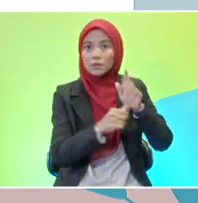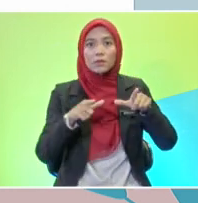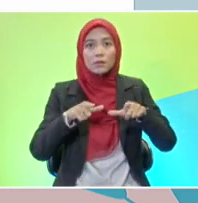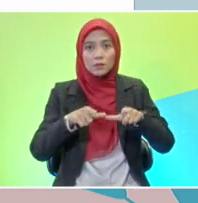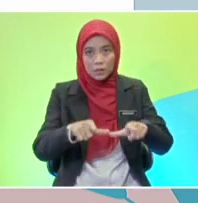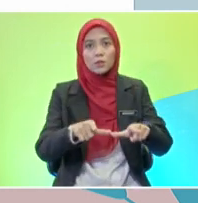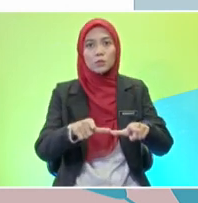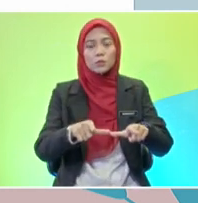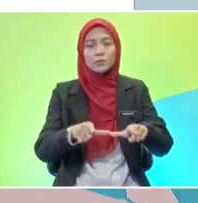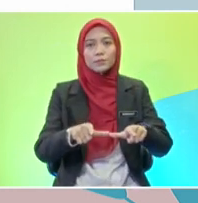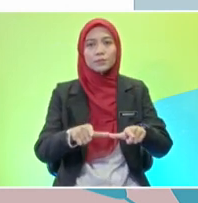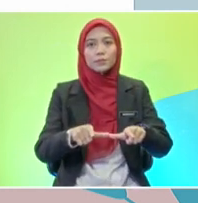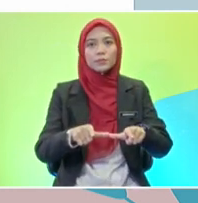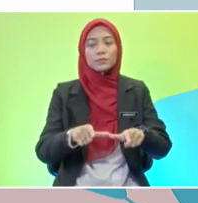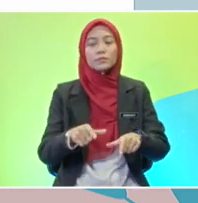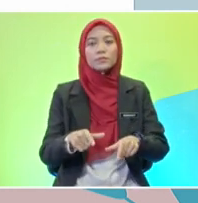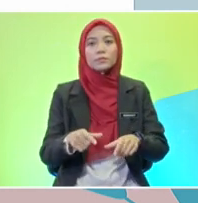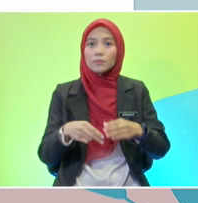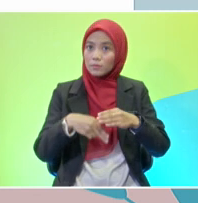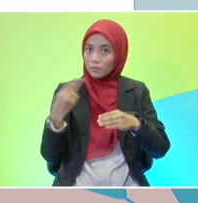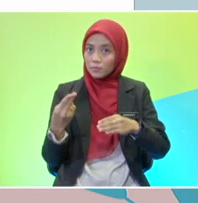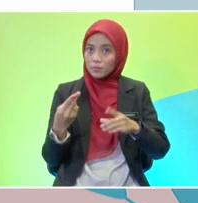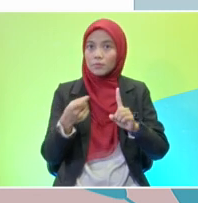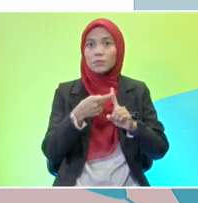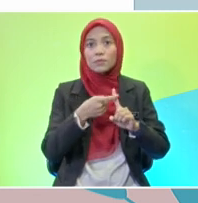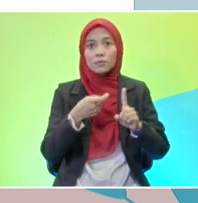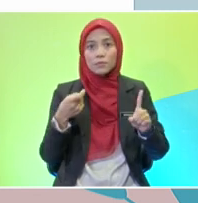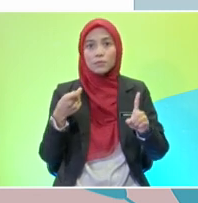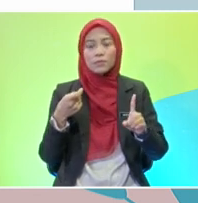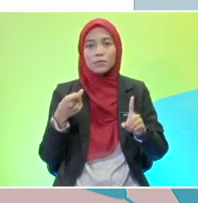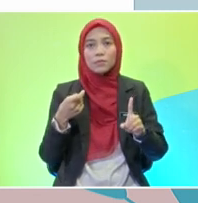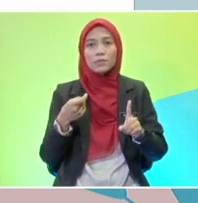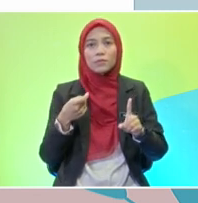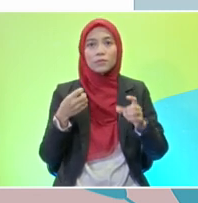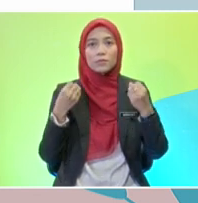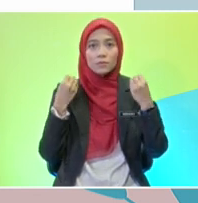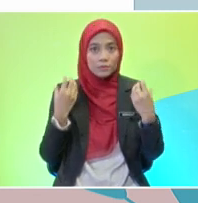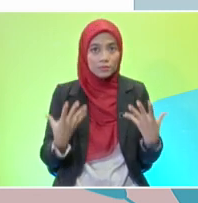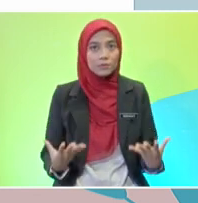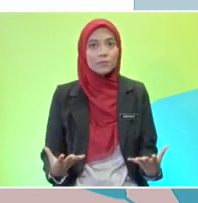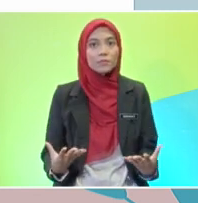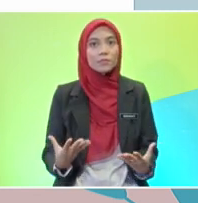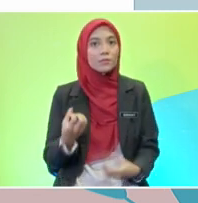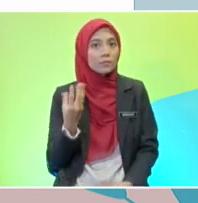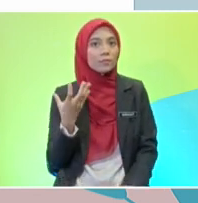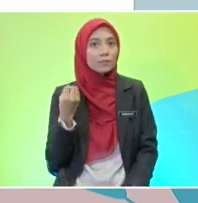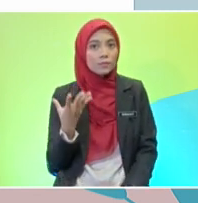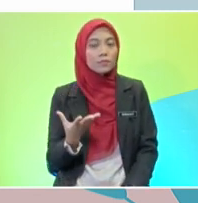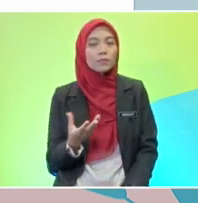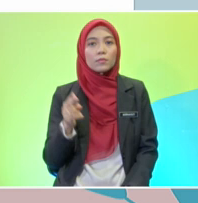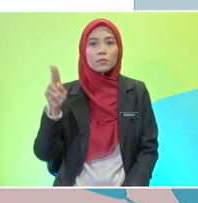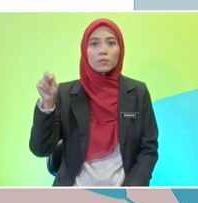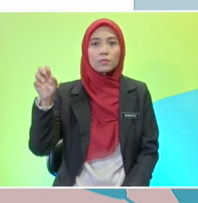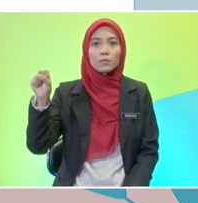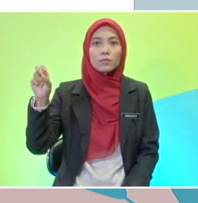Oke motif-motif ini terhasil daripada awan larat ataupun ragam hias yang di ilhamkan yaitu beberapa unsur Oke